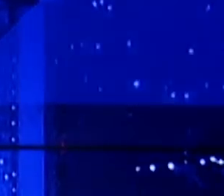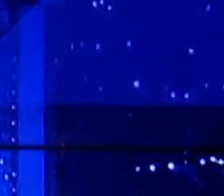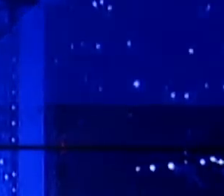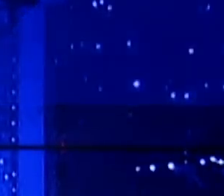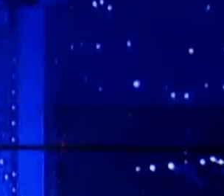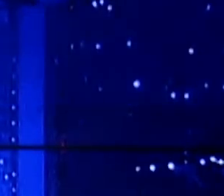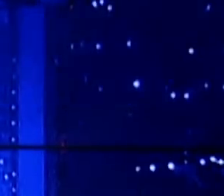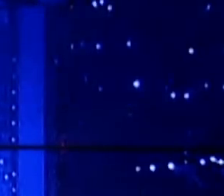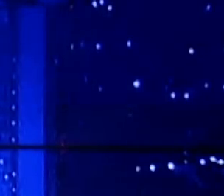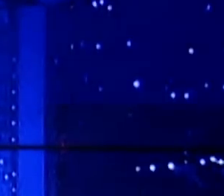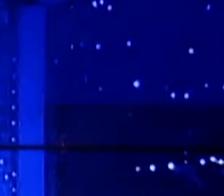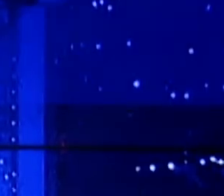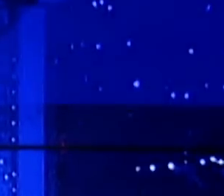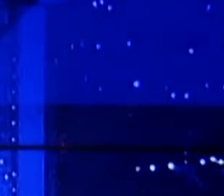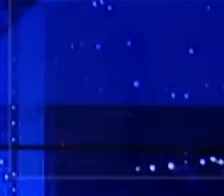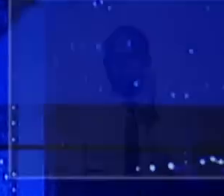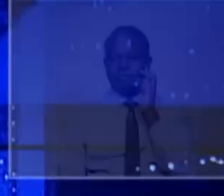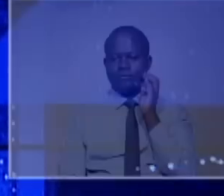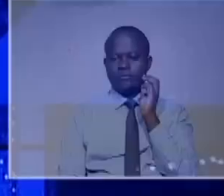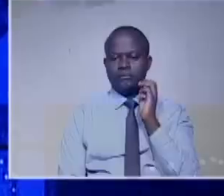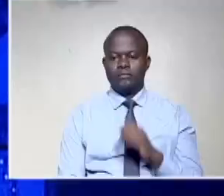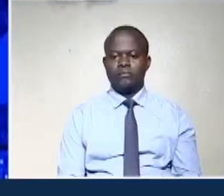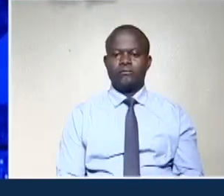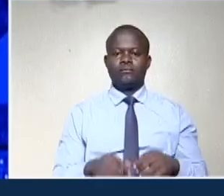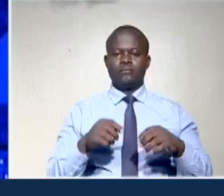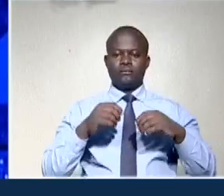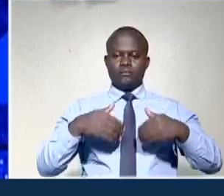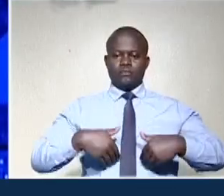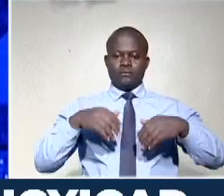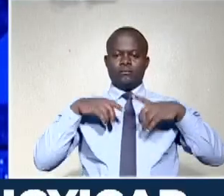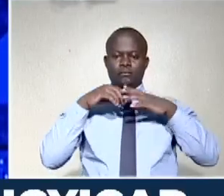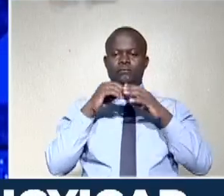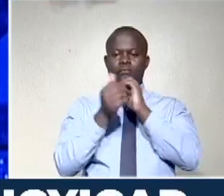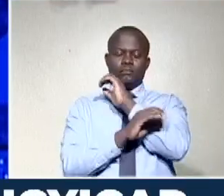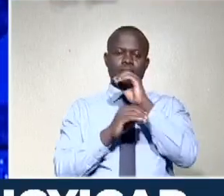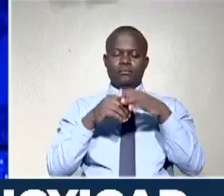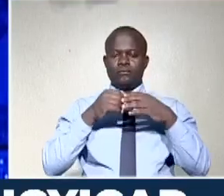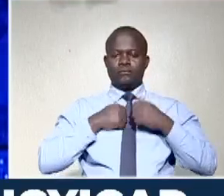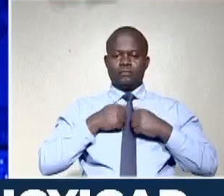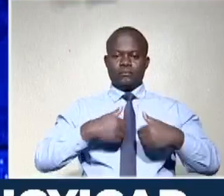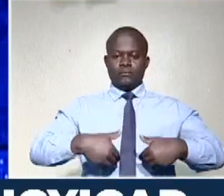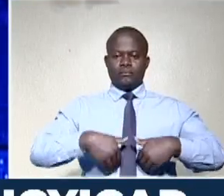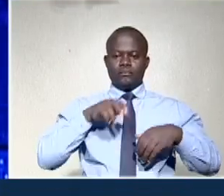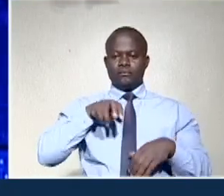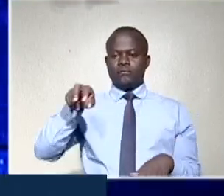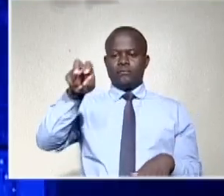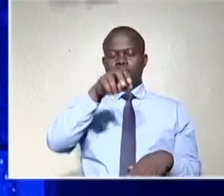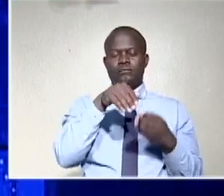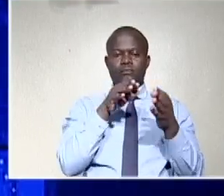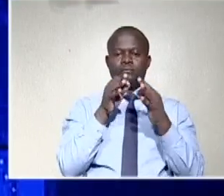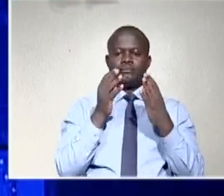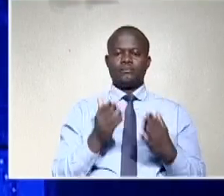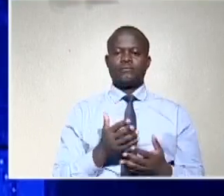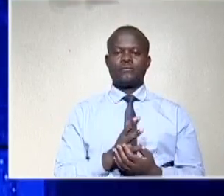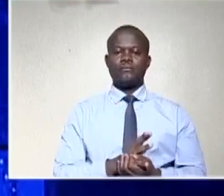biganiro byamuhuje n'urubyiruko rw'abanyarwanda baba mu mahanga bari mu Rwanda mu cyo bise Youth Tour ni inkuru zigezweho na Kwizera John